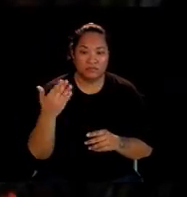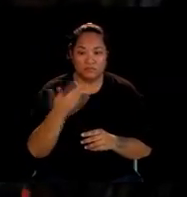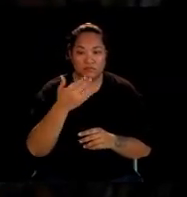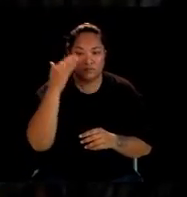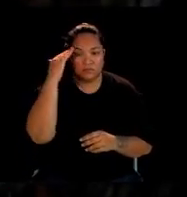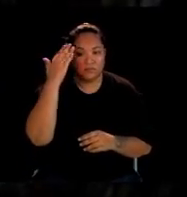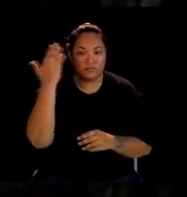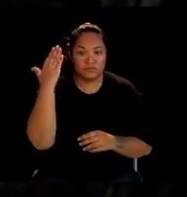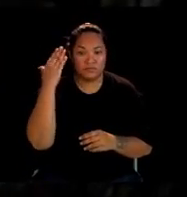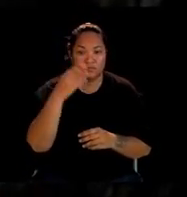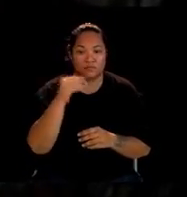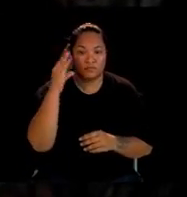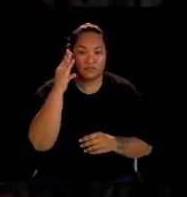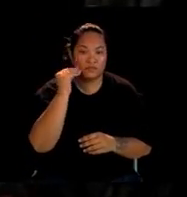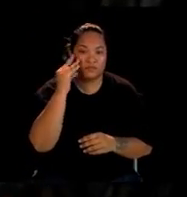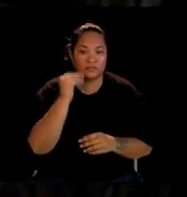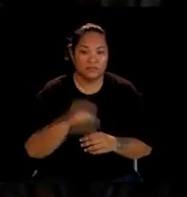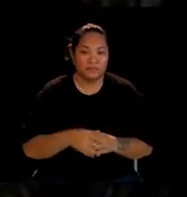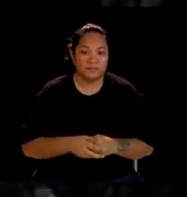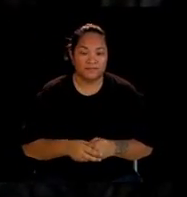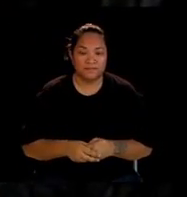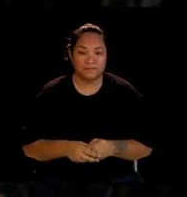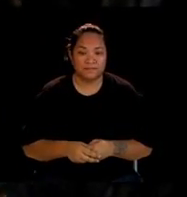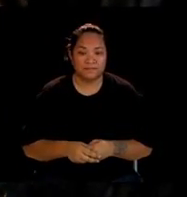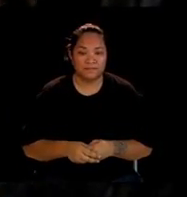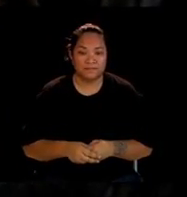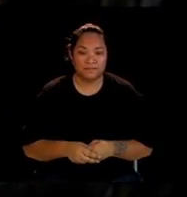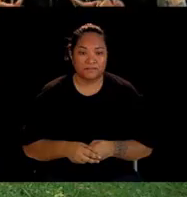tatungo ifinalofan niha.